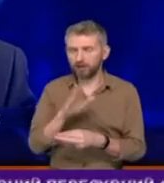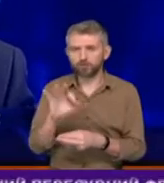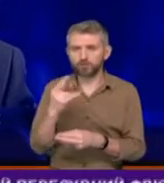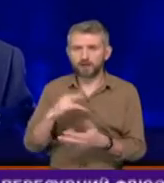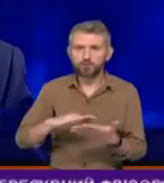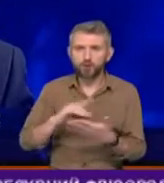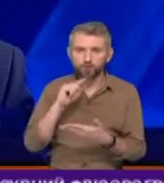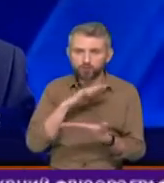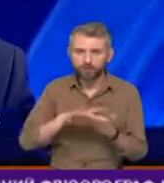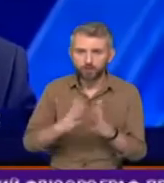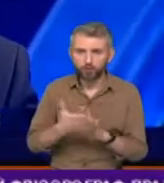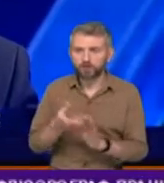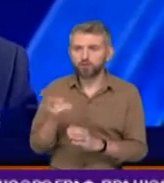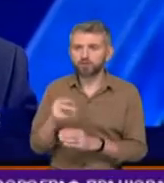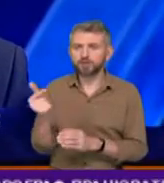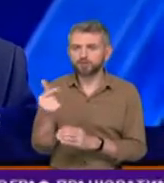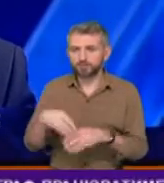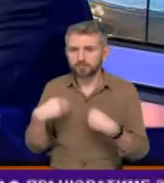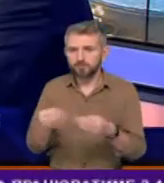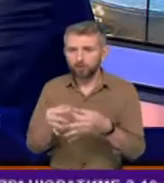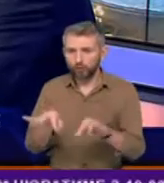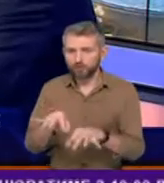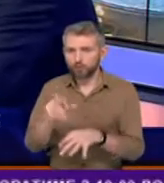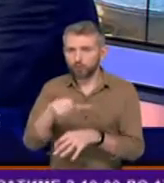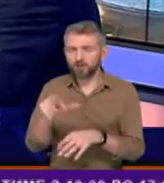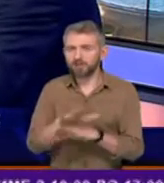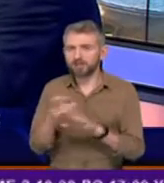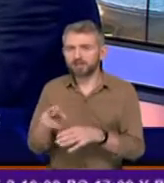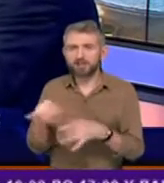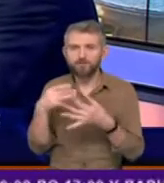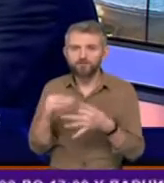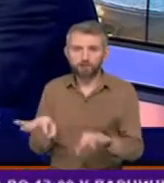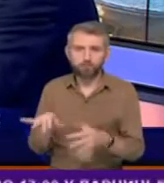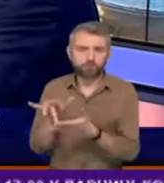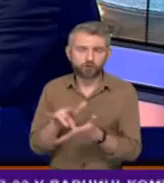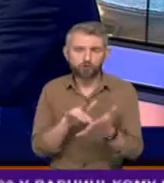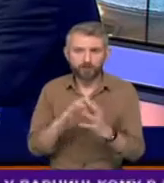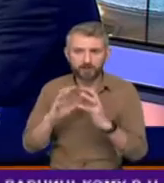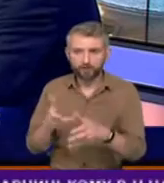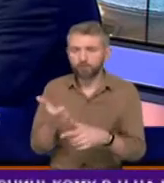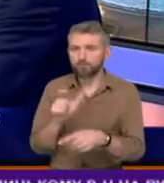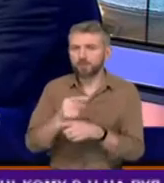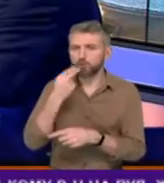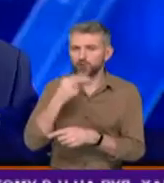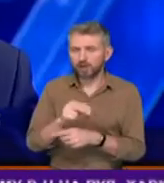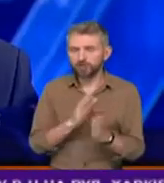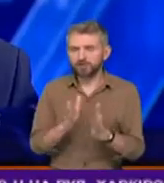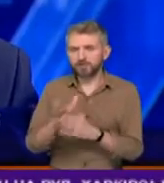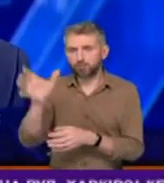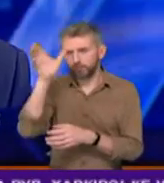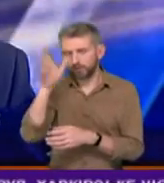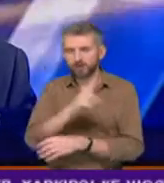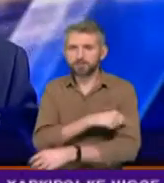соціально-економічному становищі, подвійне громадянство дає доступ передусім громадянам не тільки для вільного подорожування світом, але й до більш досконаліших систем